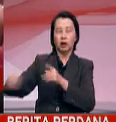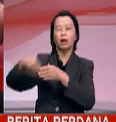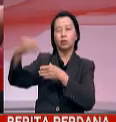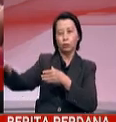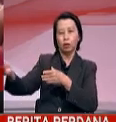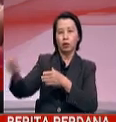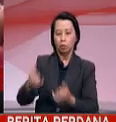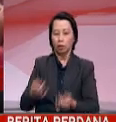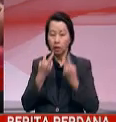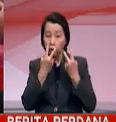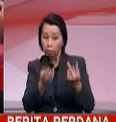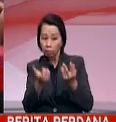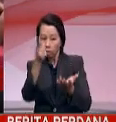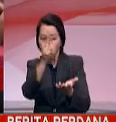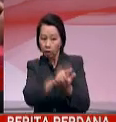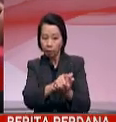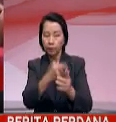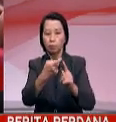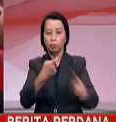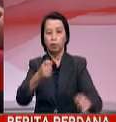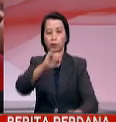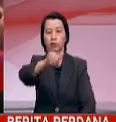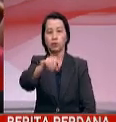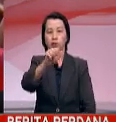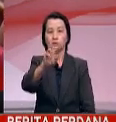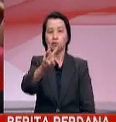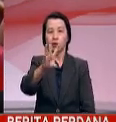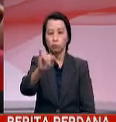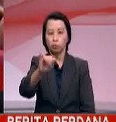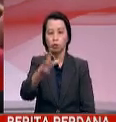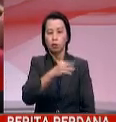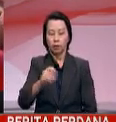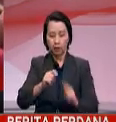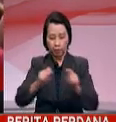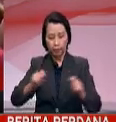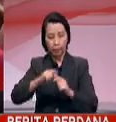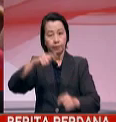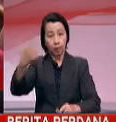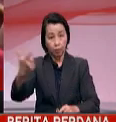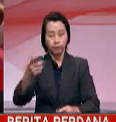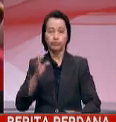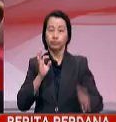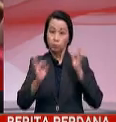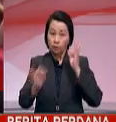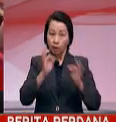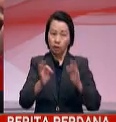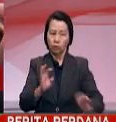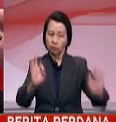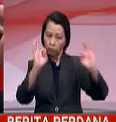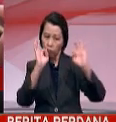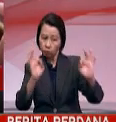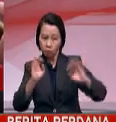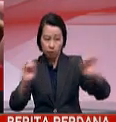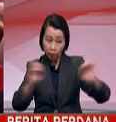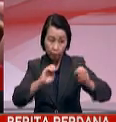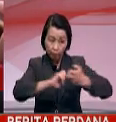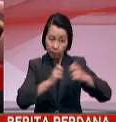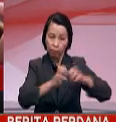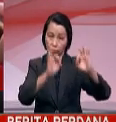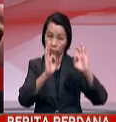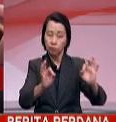kita nak tengok laporan daripada Jawi sebagai contoh dan beberapa tempat yang lain. Kalau sekiranya stabil dan tak jadi